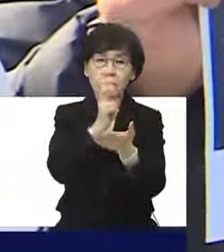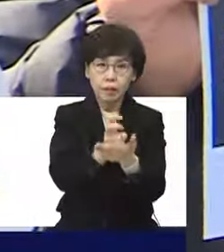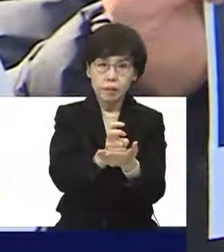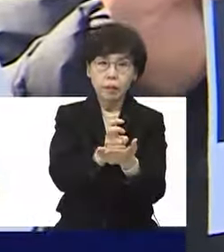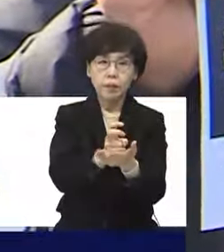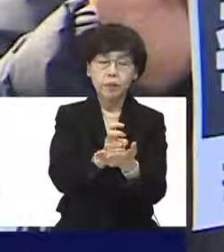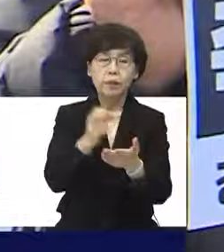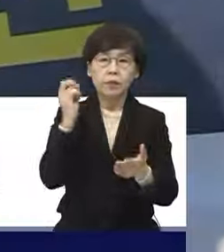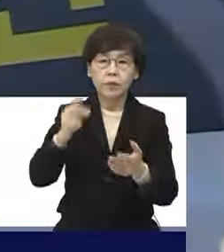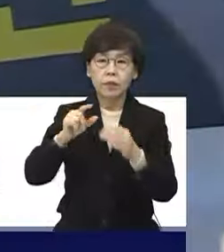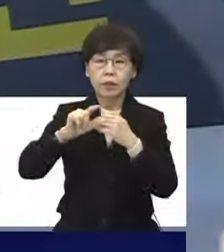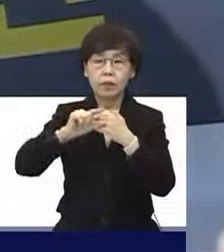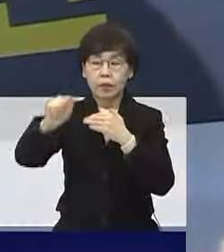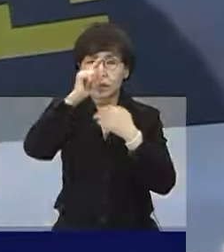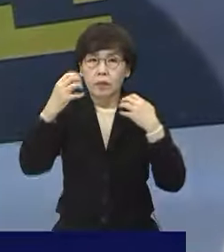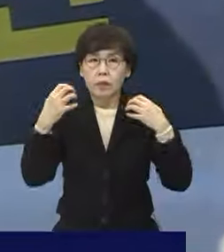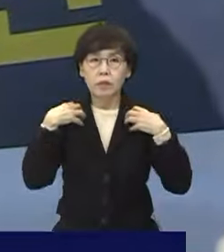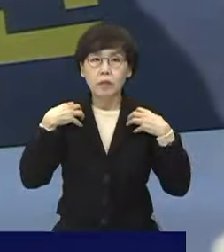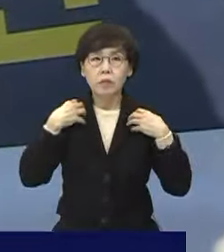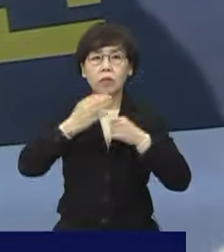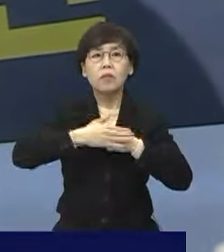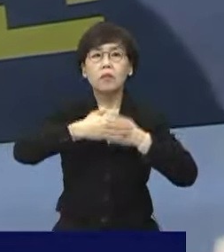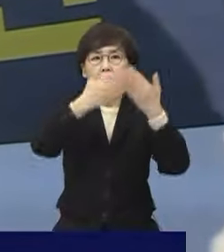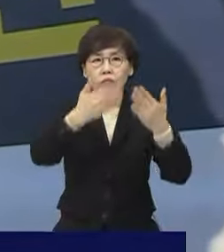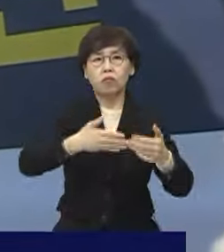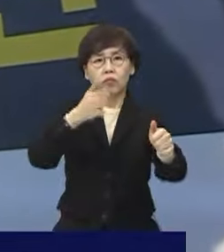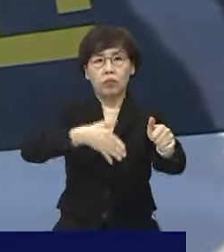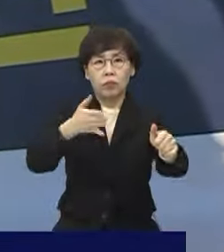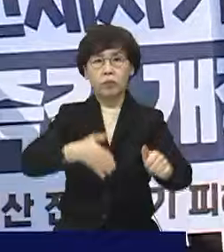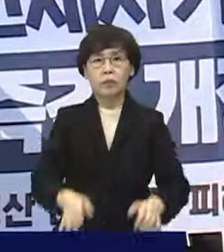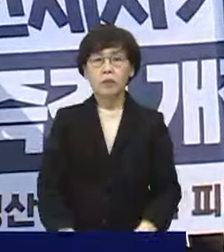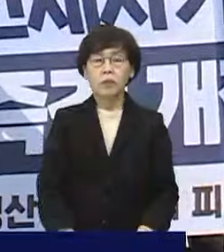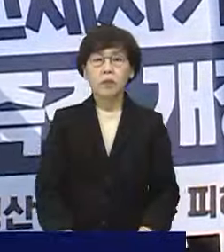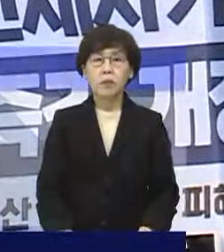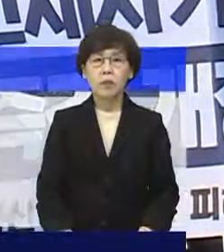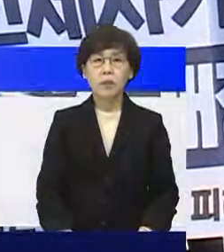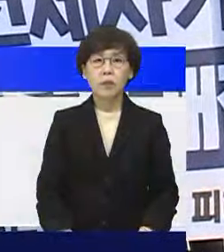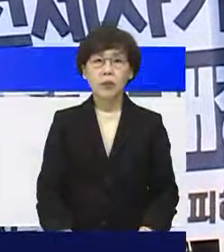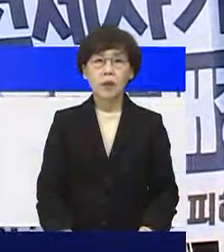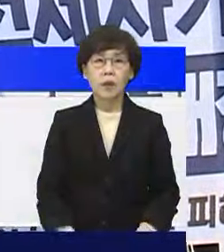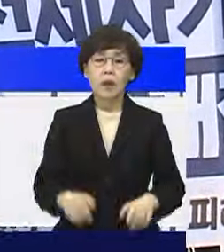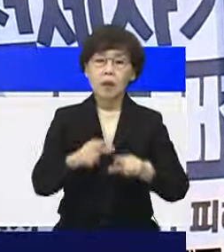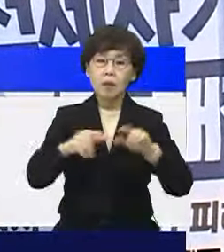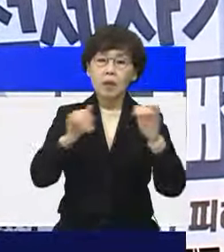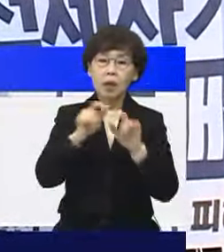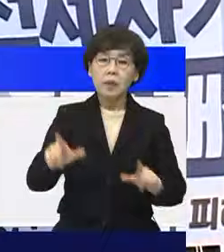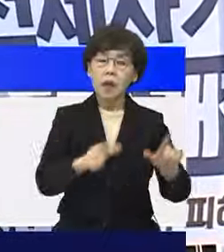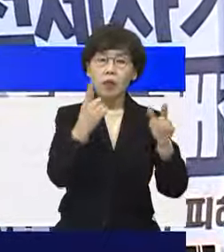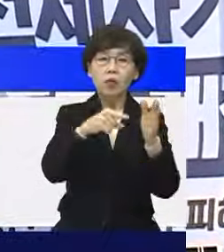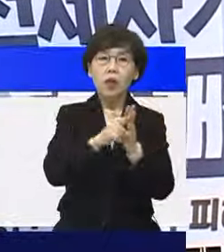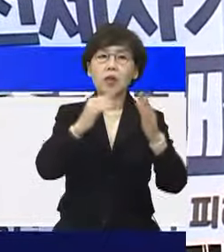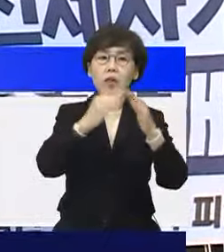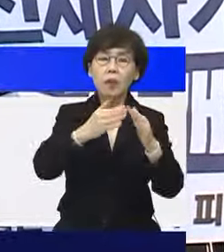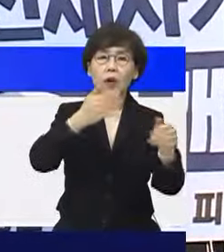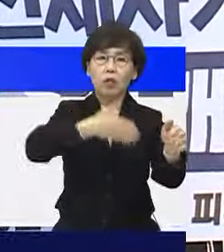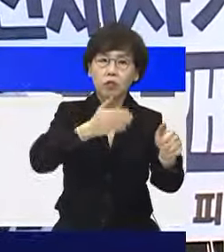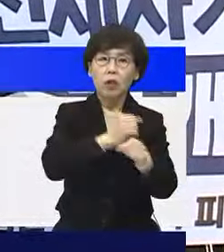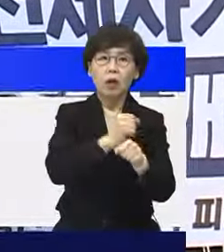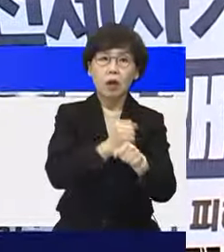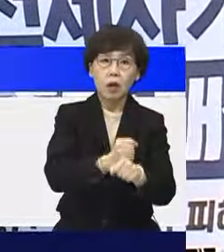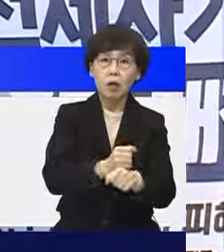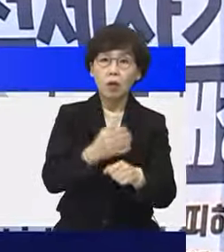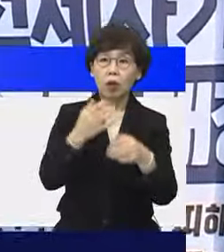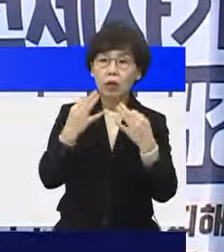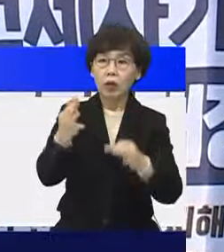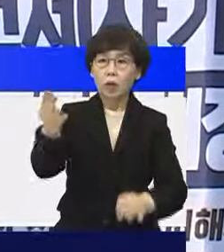함께 지자체 차원의 지원을 호소했습니다. 서민형 주거 형태라고 그렇게 권장하고